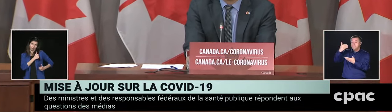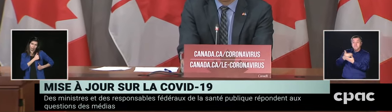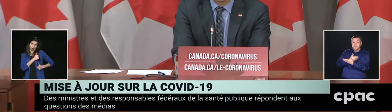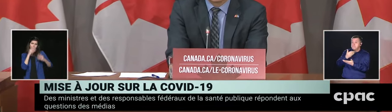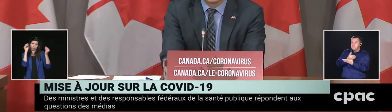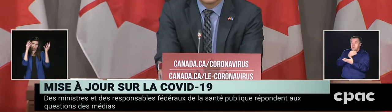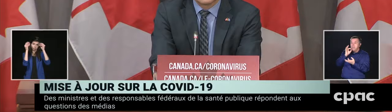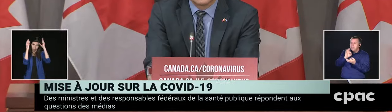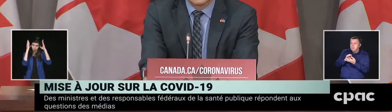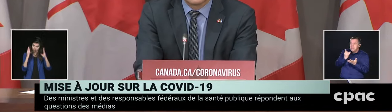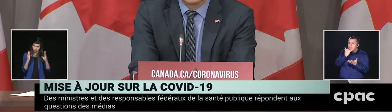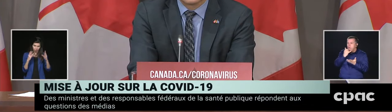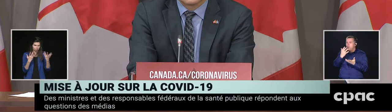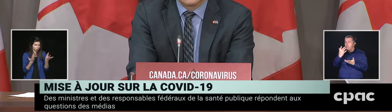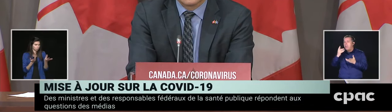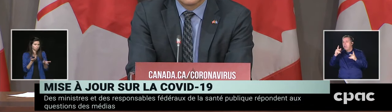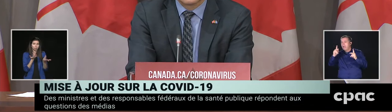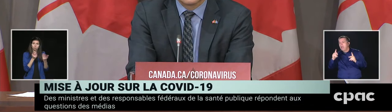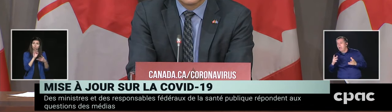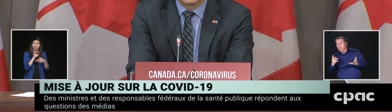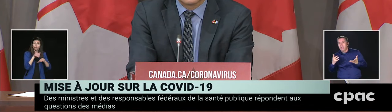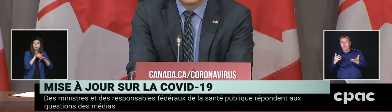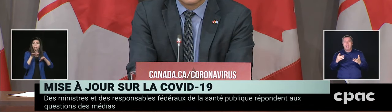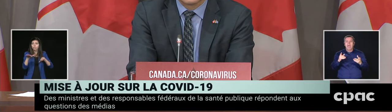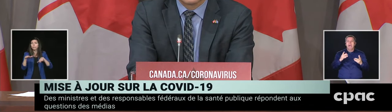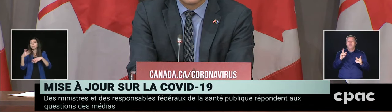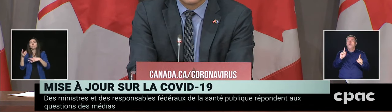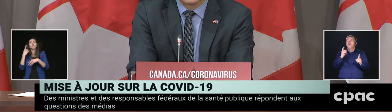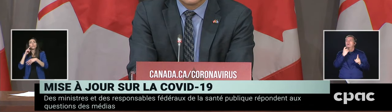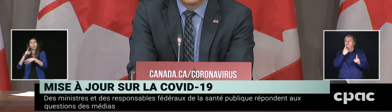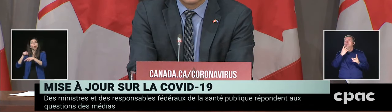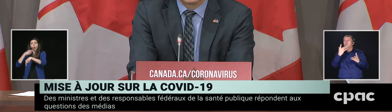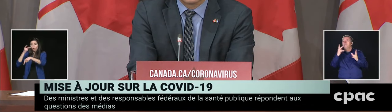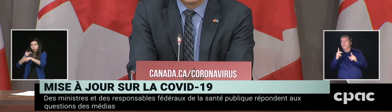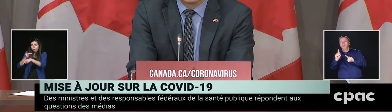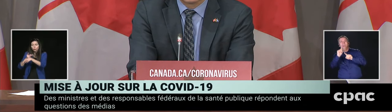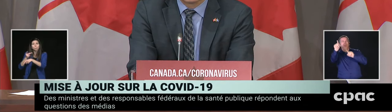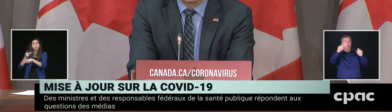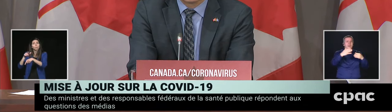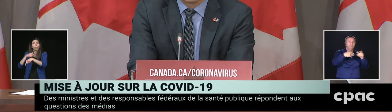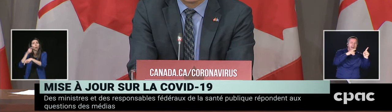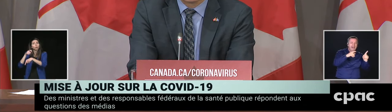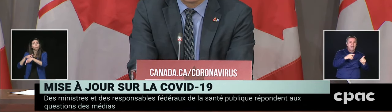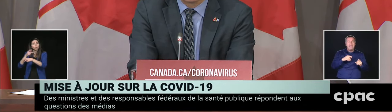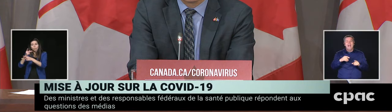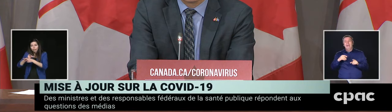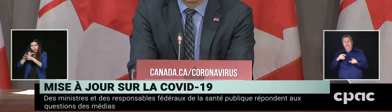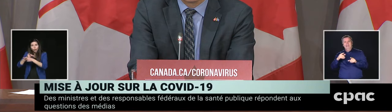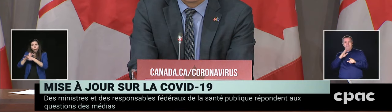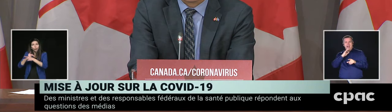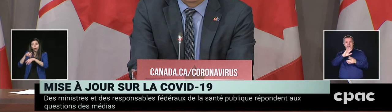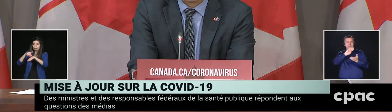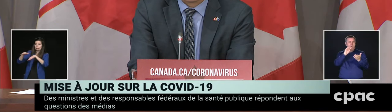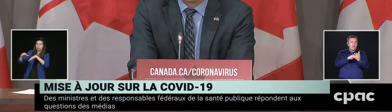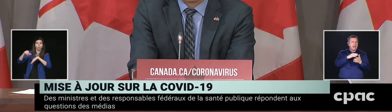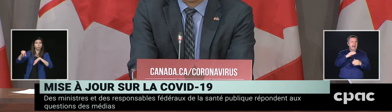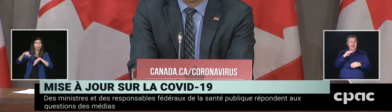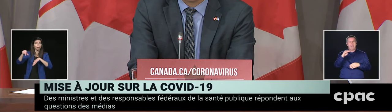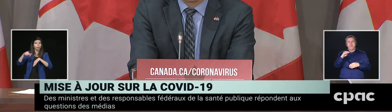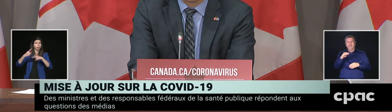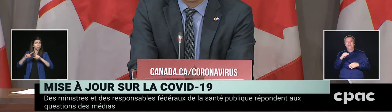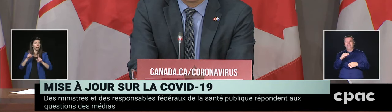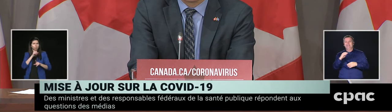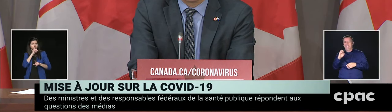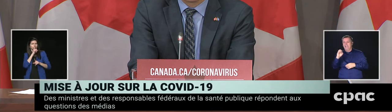proportion et qui va aller où. Donc, François Legault parlait du Grand Montréal, de la Mauricie, de l'Estrie, qui était problématique. Je me